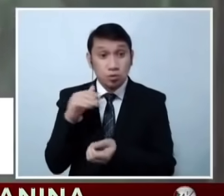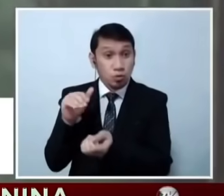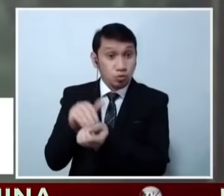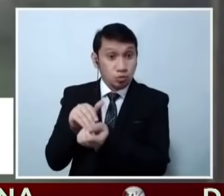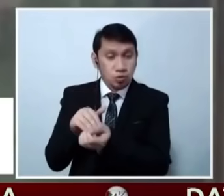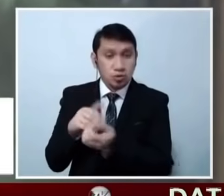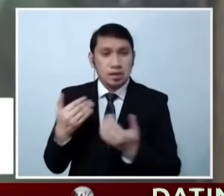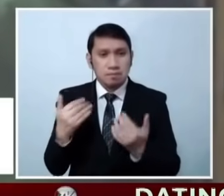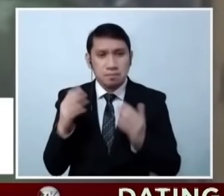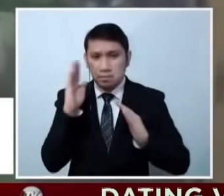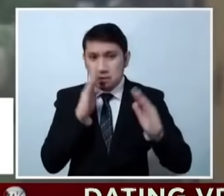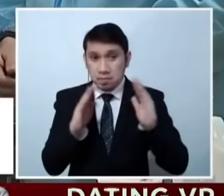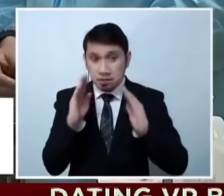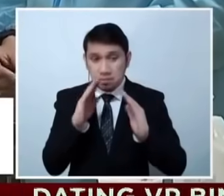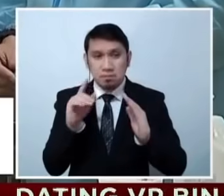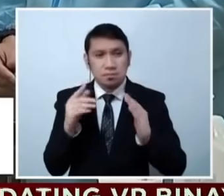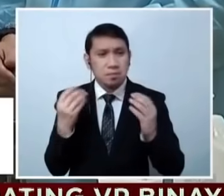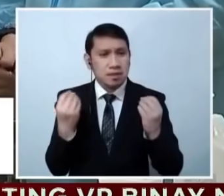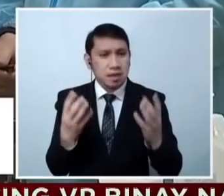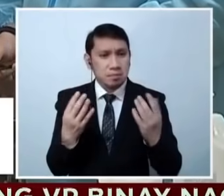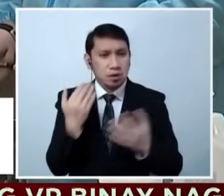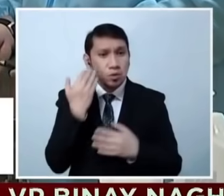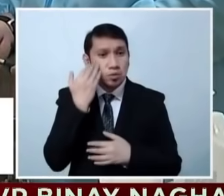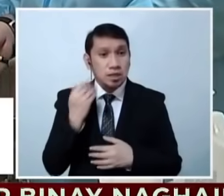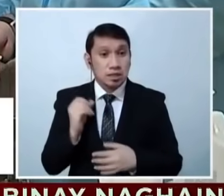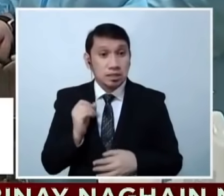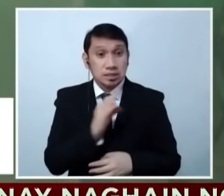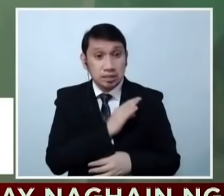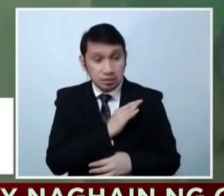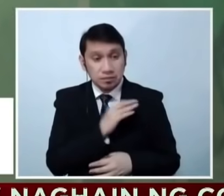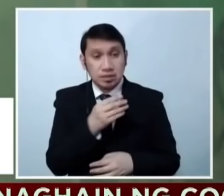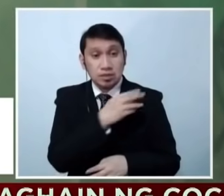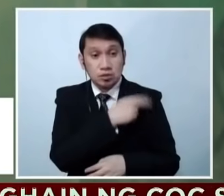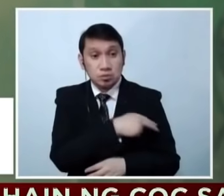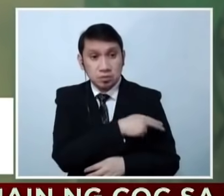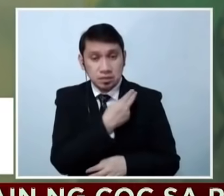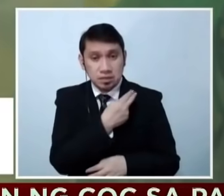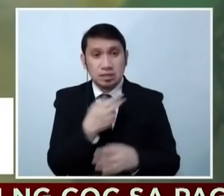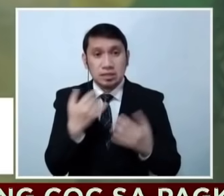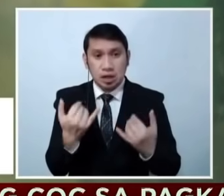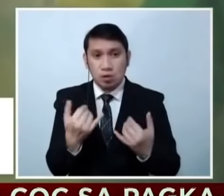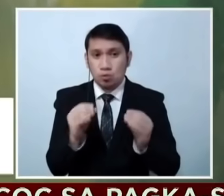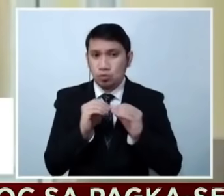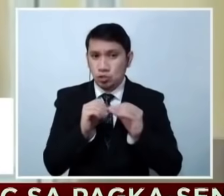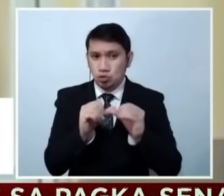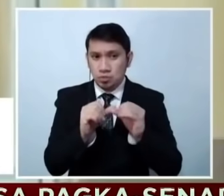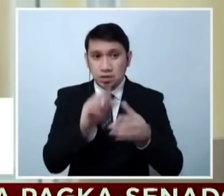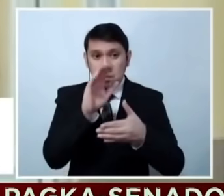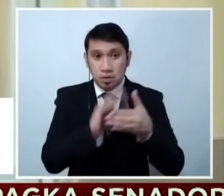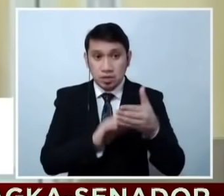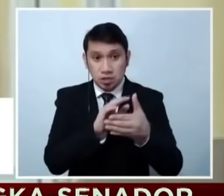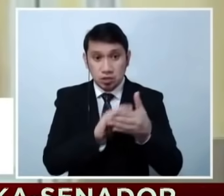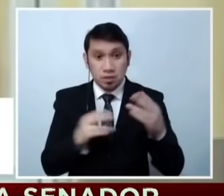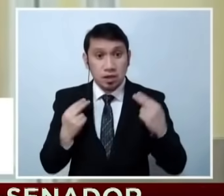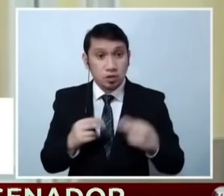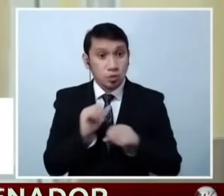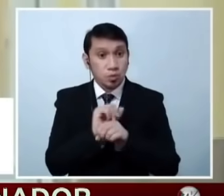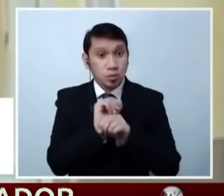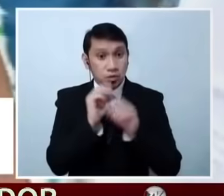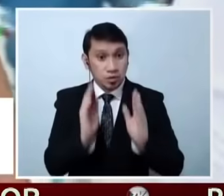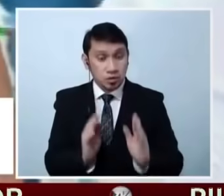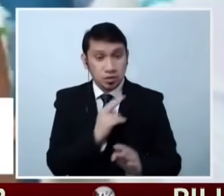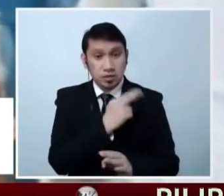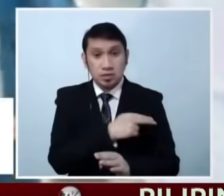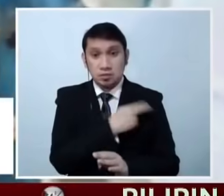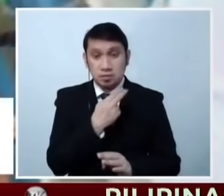sa kakulangan ng mga health worker. Imbis anyang madagdagan, nababawasan pa ang mga health worker sa ospital. Kapag hindi umano ito